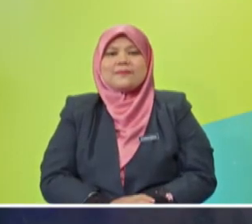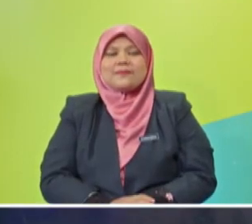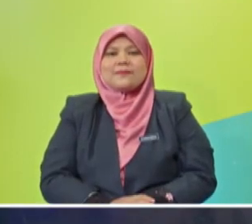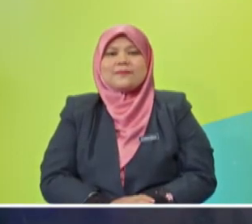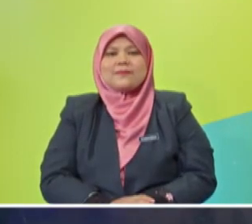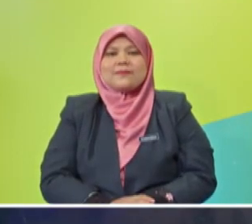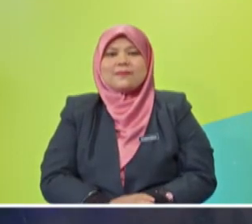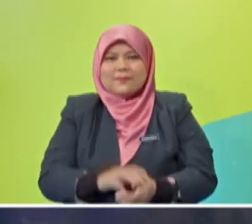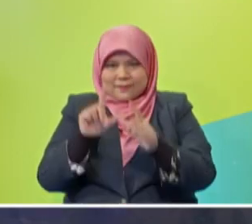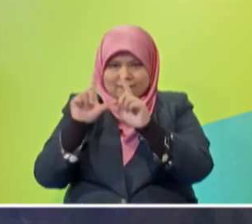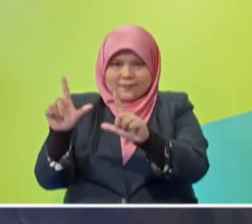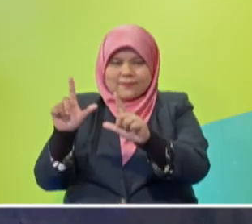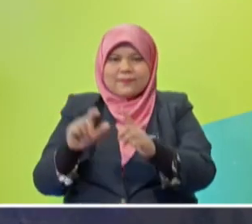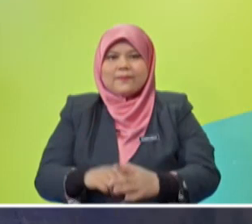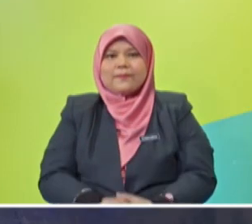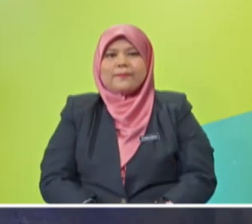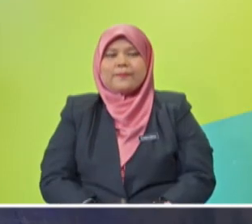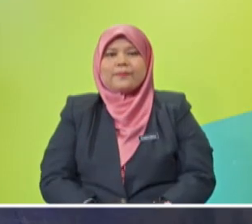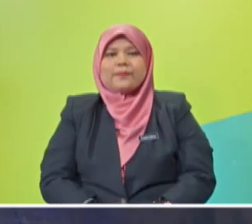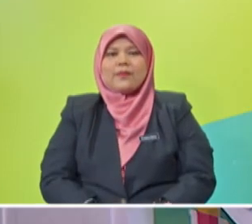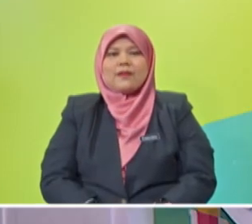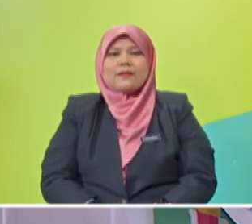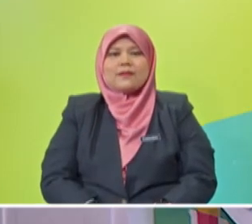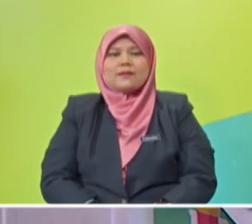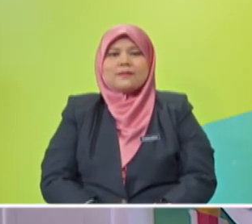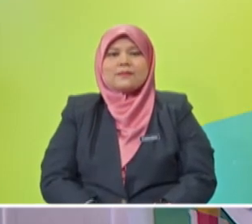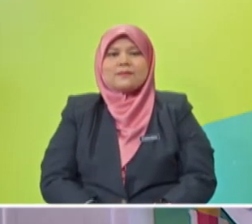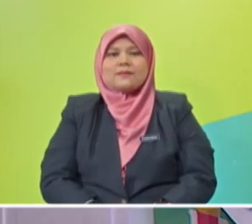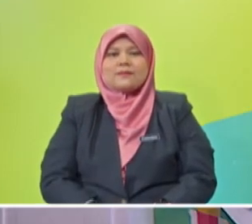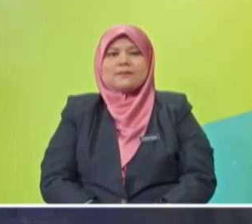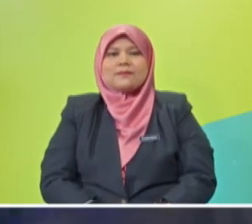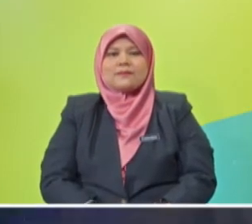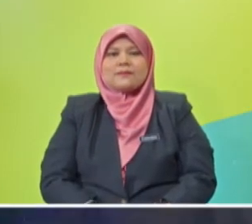yang dinyatakan? Ini berada di Pahang, cikgu ya. Betul, di negeri Allah.